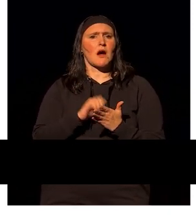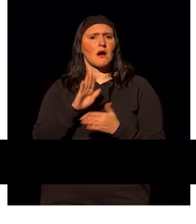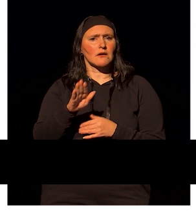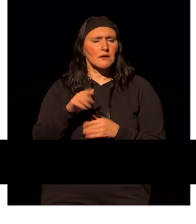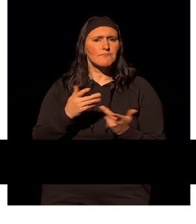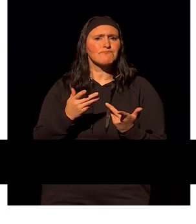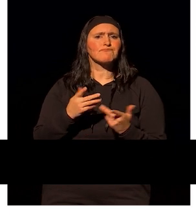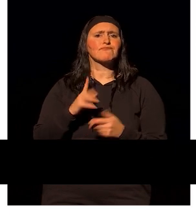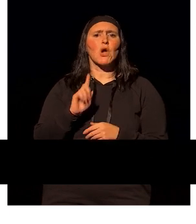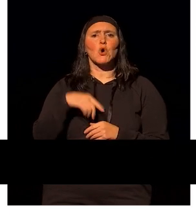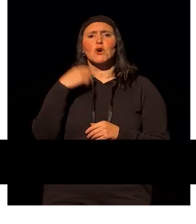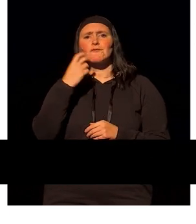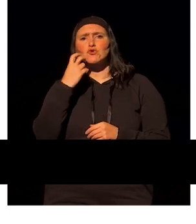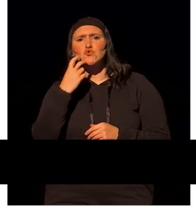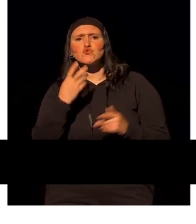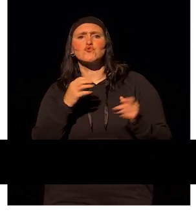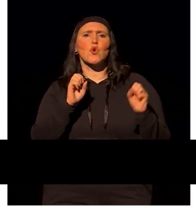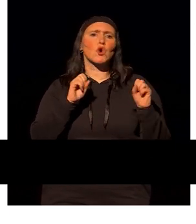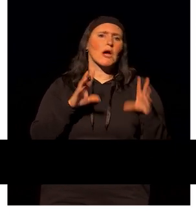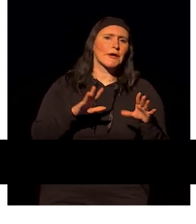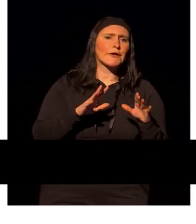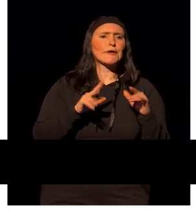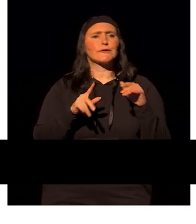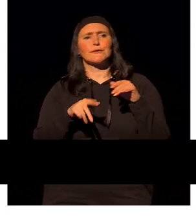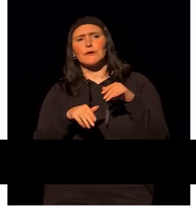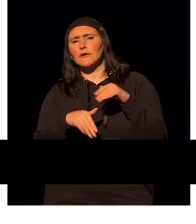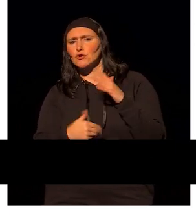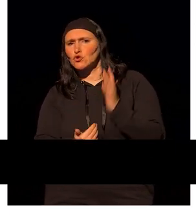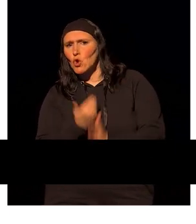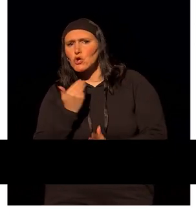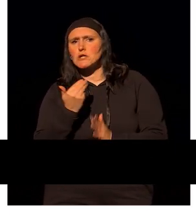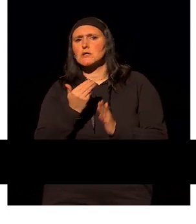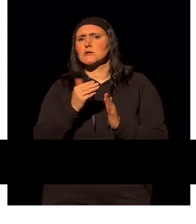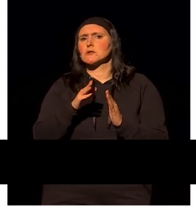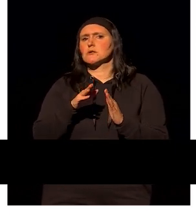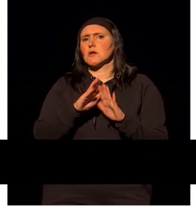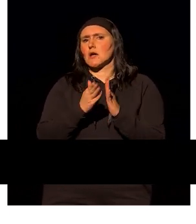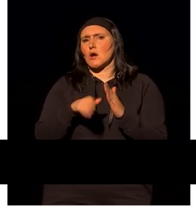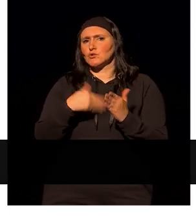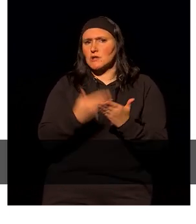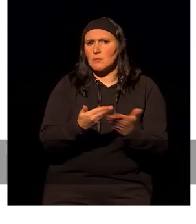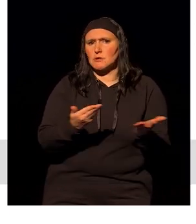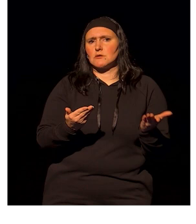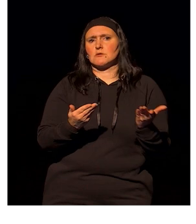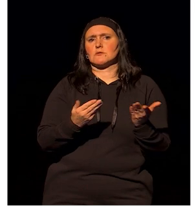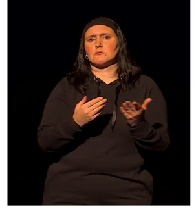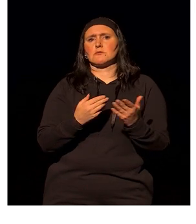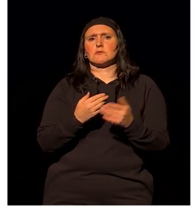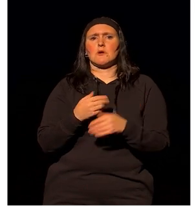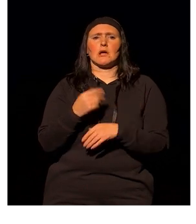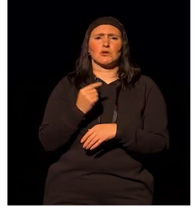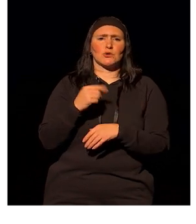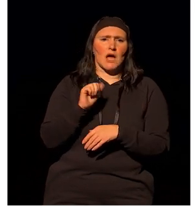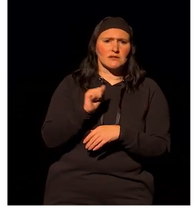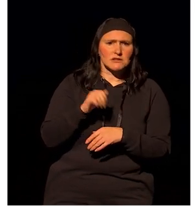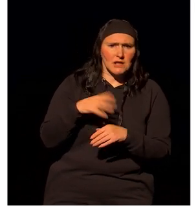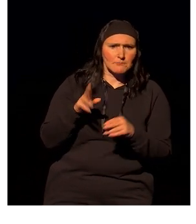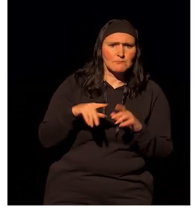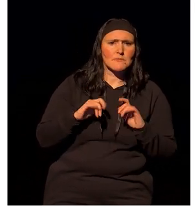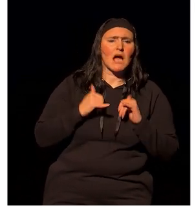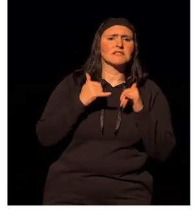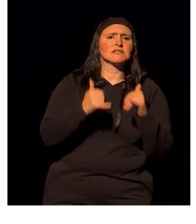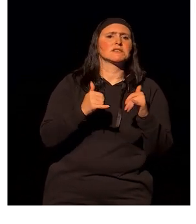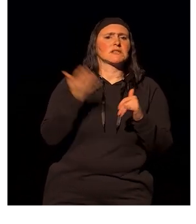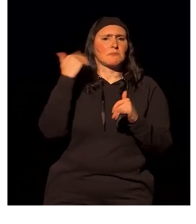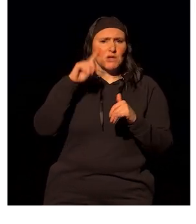und darum bemüht, eine neue Werkausgabe herauszubringen. Es gab den Günter Anders Preis, es gibt ihn Gott sei Dank auch noch immer.